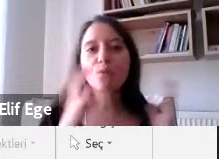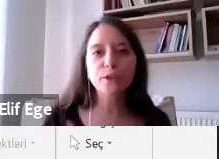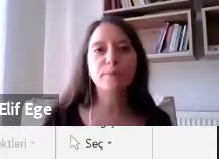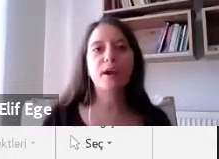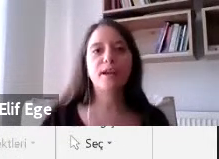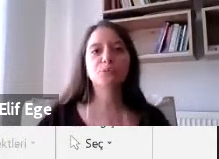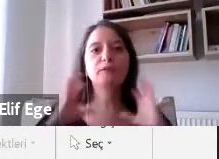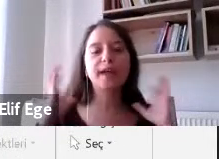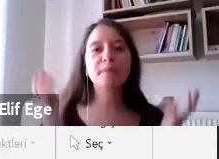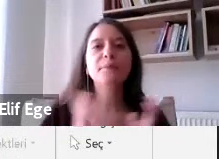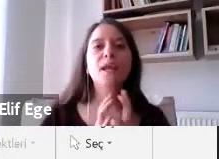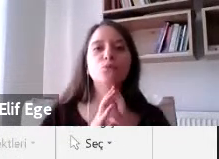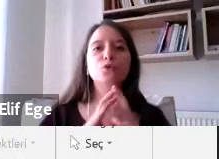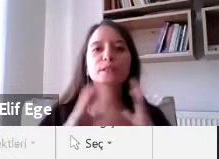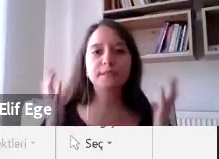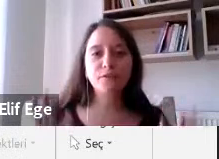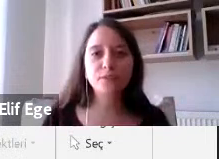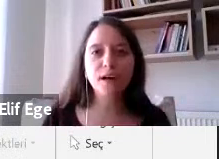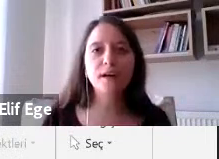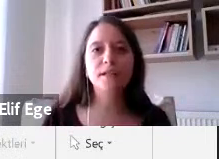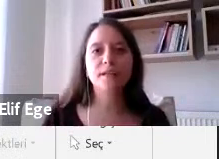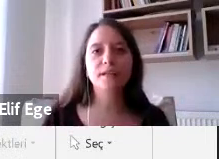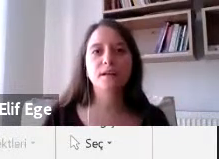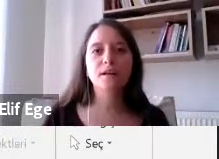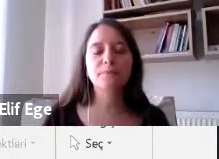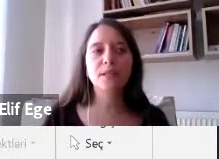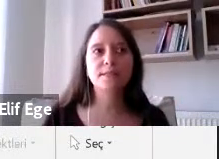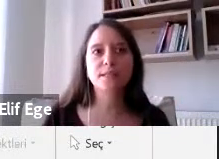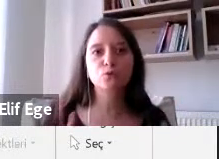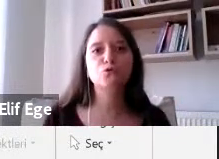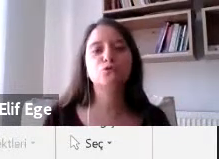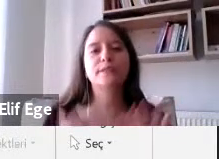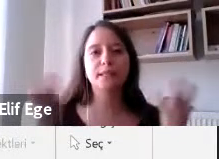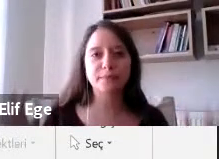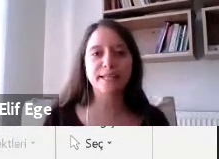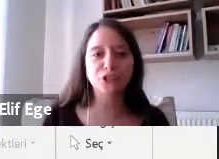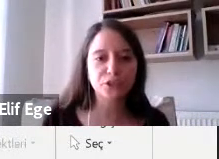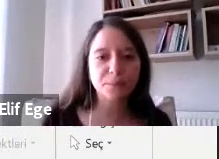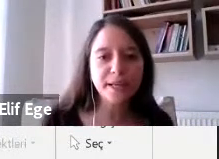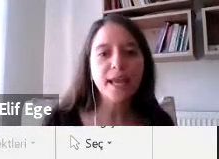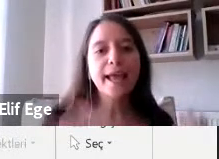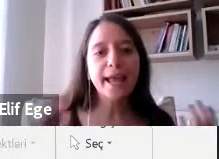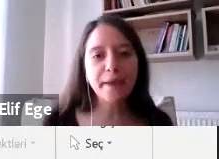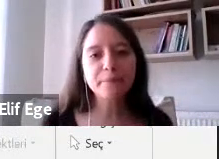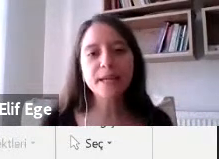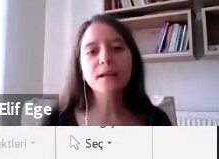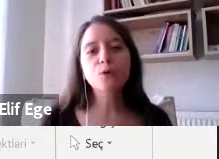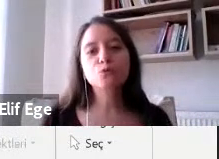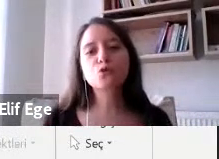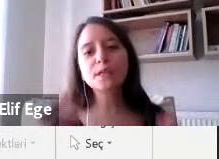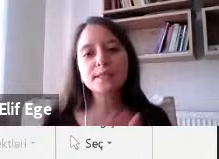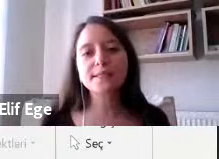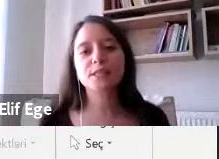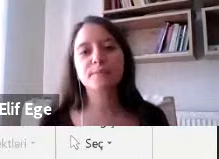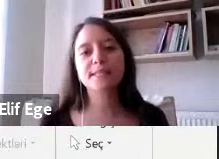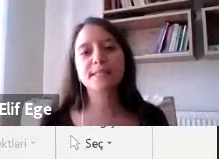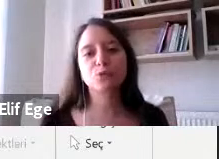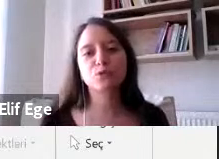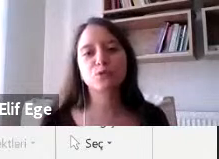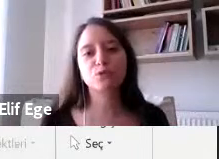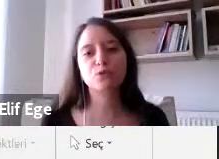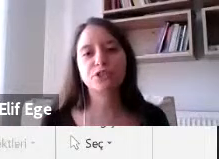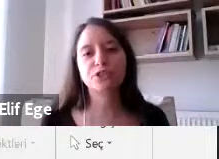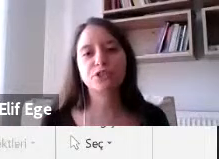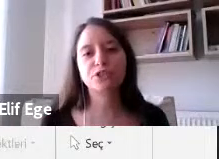hem kamuoyunda paylaşmak ve hem bunların etrafında savunuculuk diyelim geliştirmek hem de uluslararası